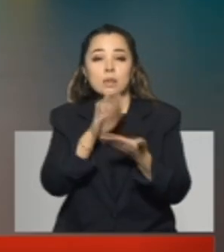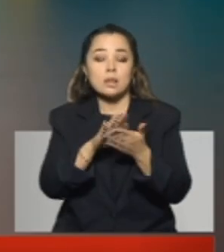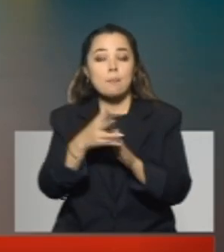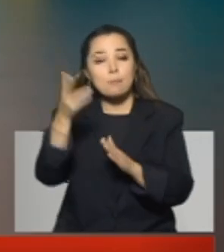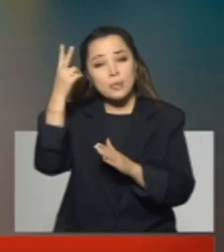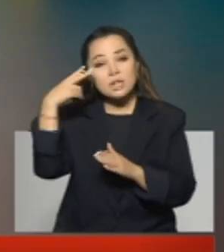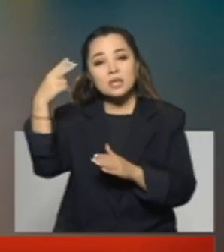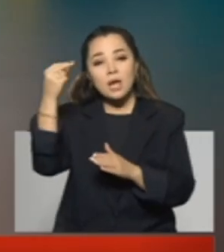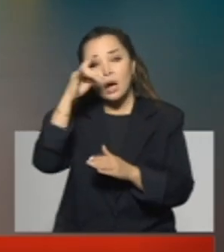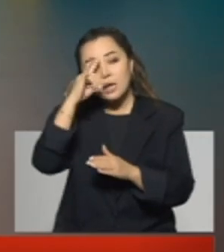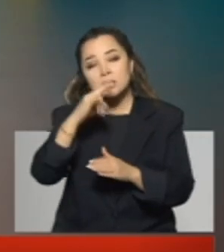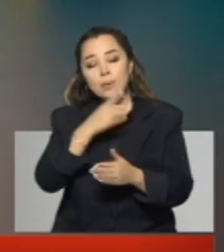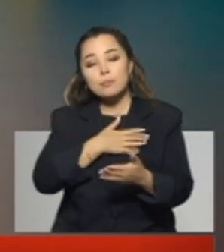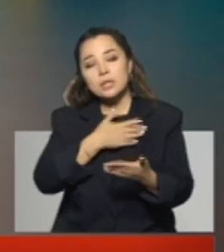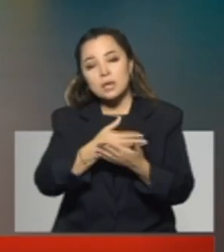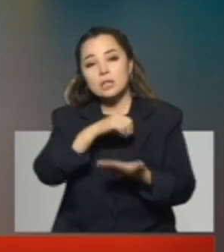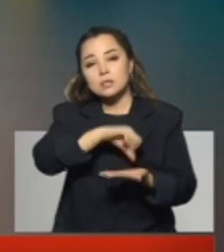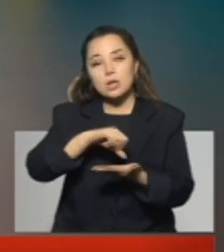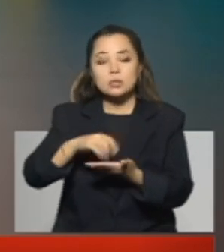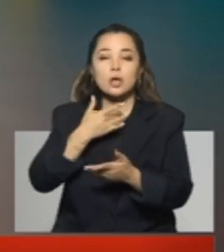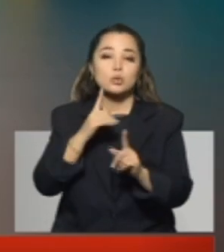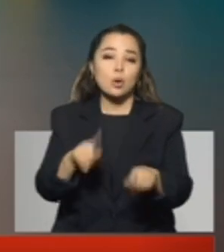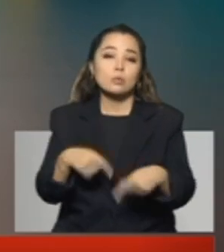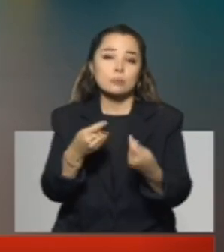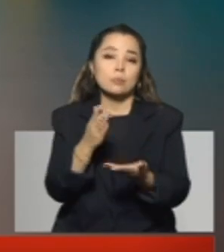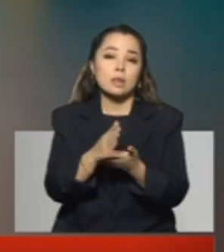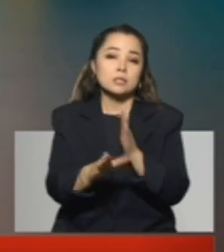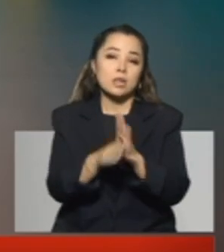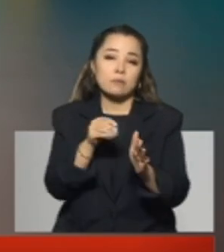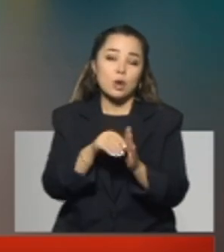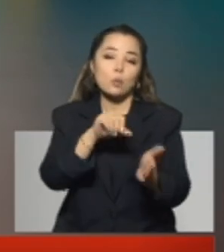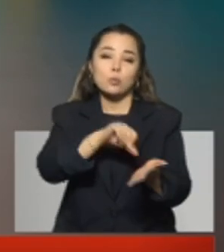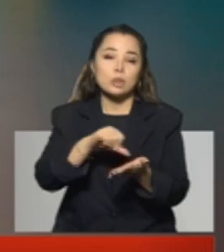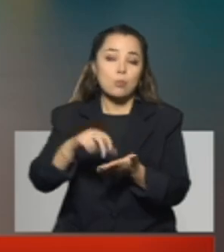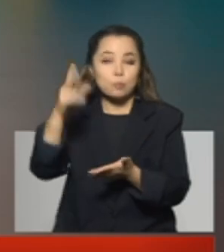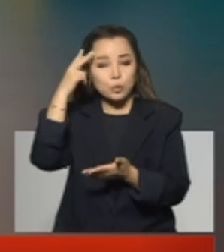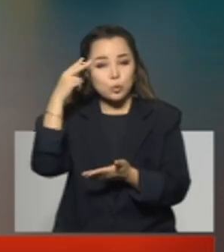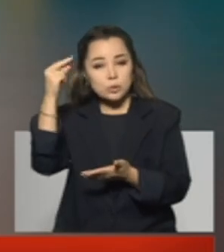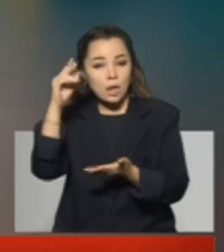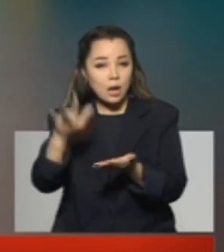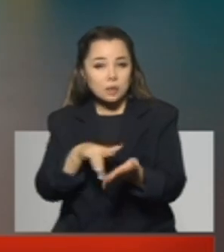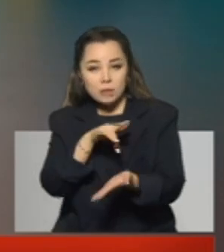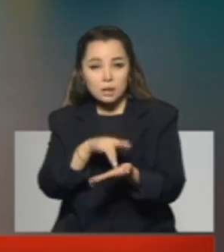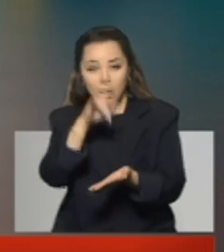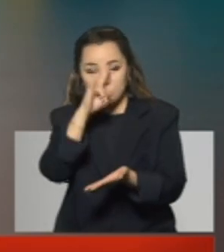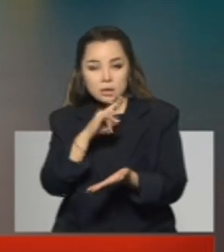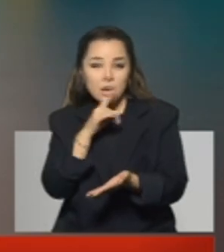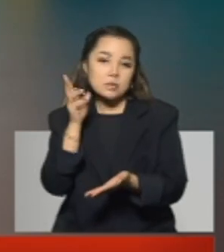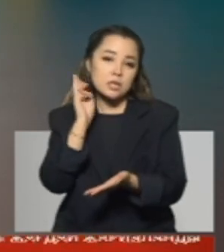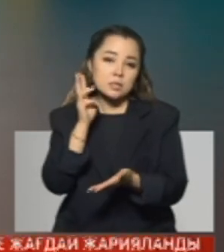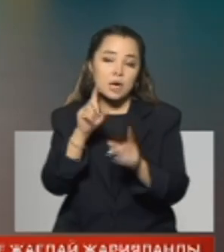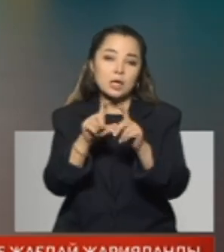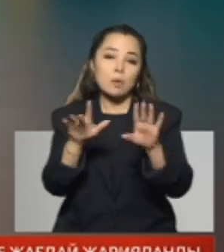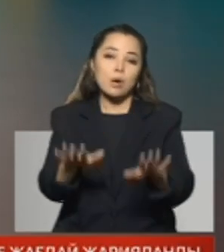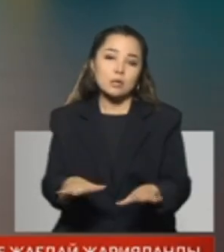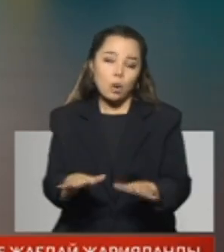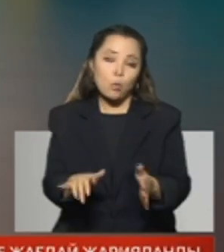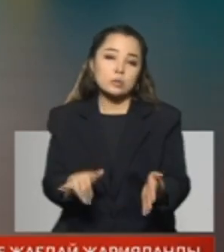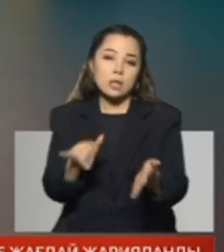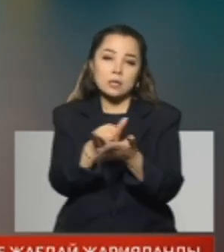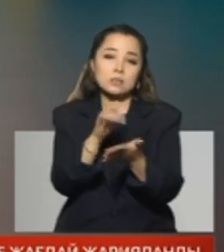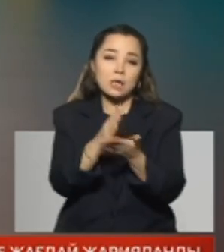Бельгиядағы қазақстандықтар белсене дауыс беріп жатыр. Референдум учаскесі Брюссель қаласындағы Қазақстан елшілігінің ғимаратында